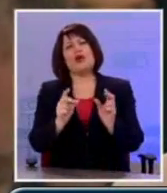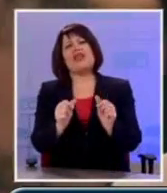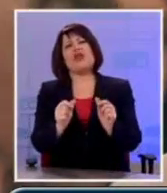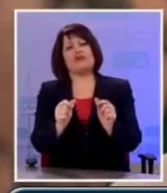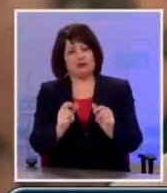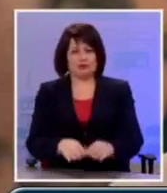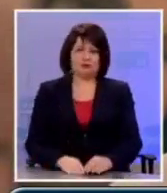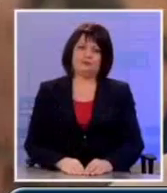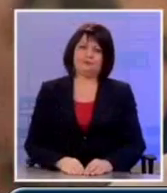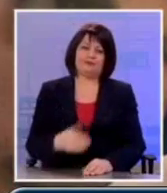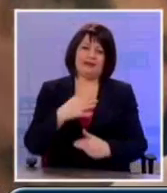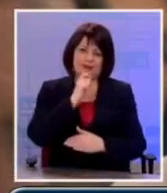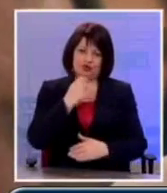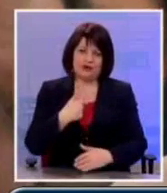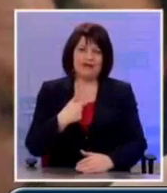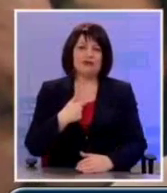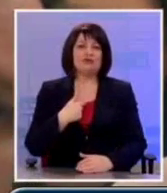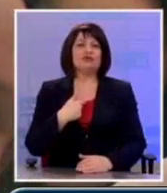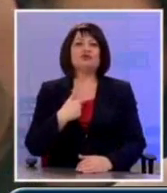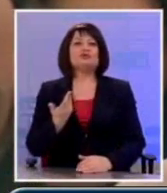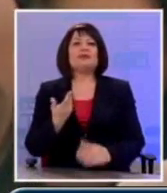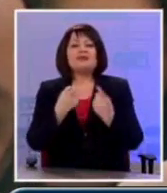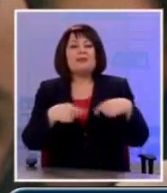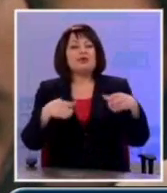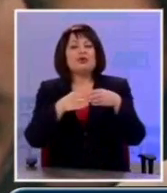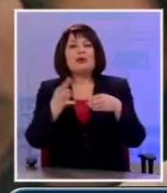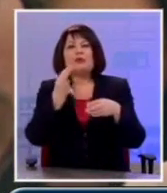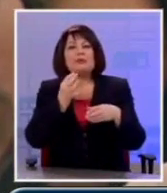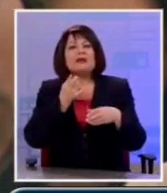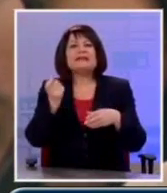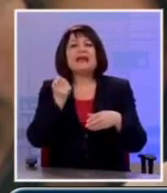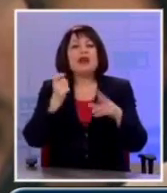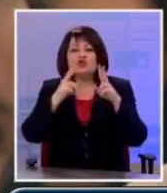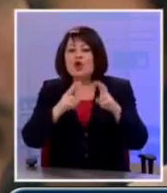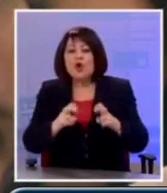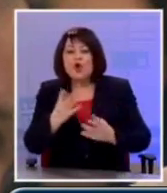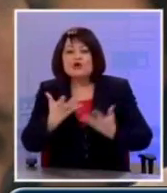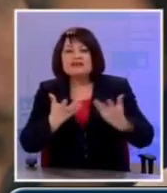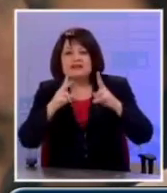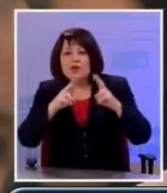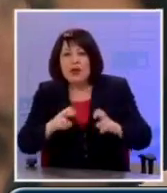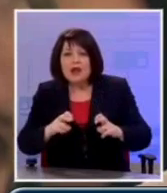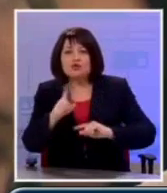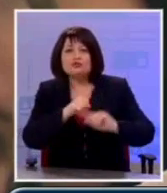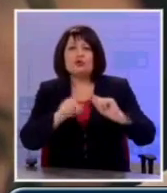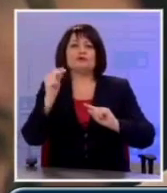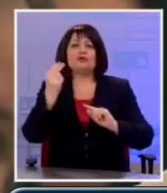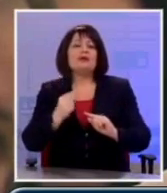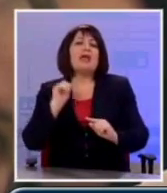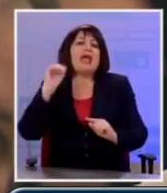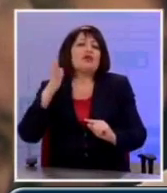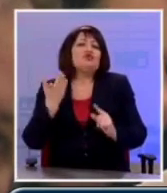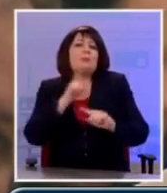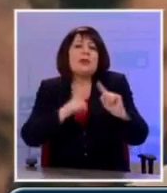μια κοινοβουλευτική επιτροπή, διακομματική? Θα συμμετέχουν εκεί και πρόσωπα ή θεσμοί